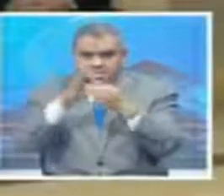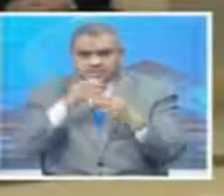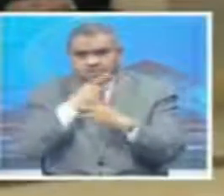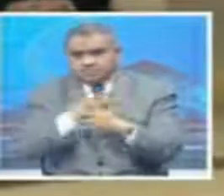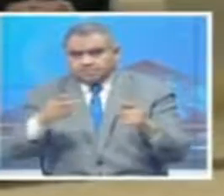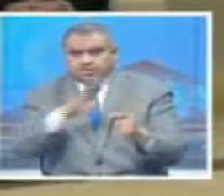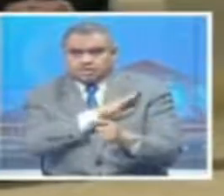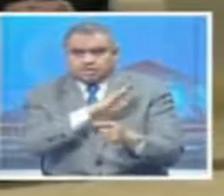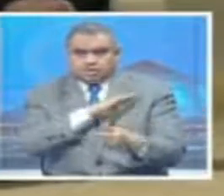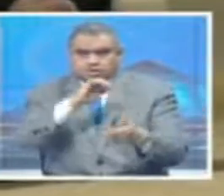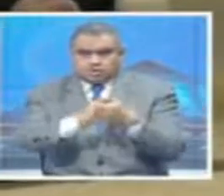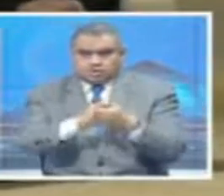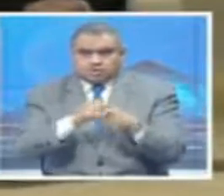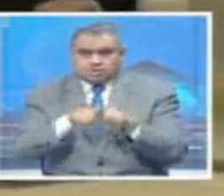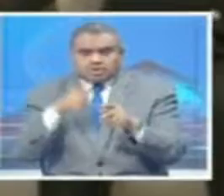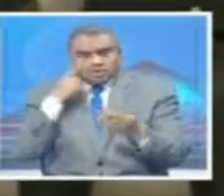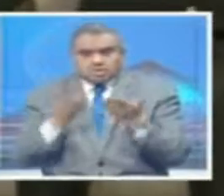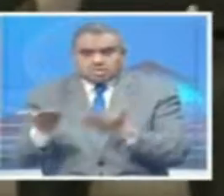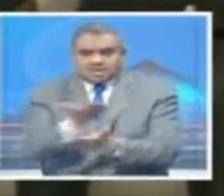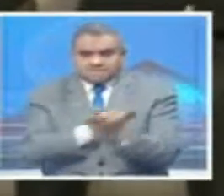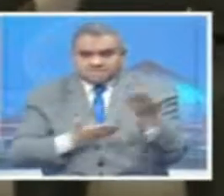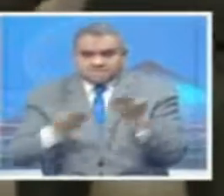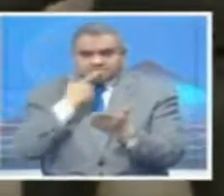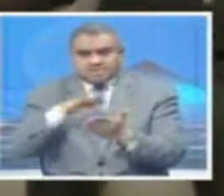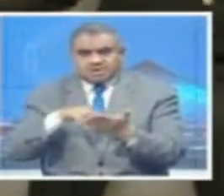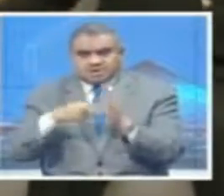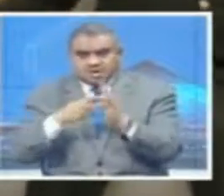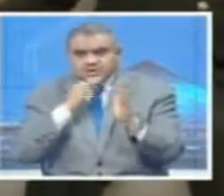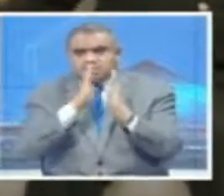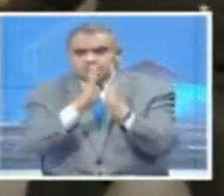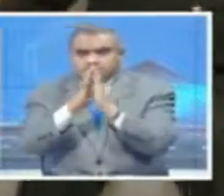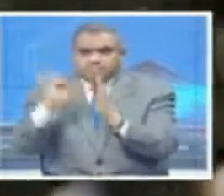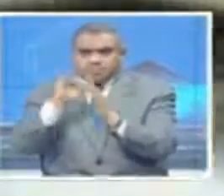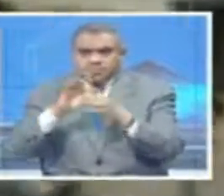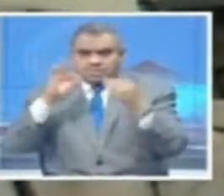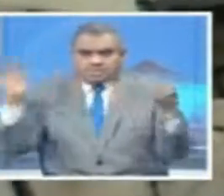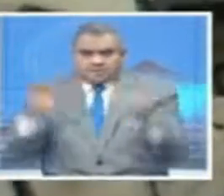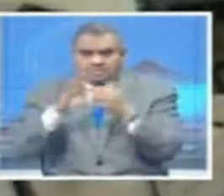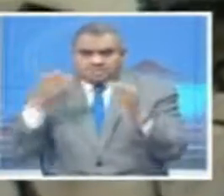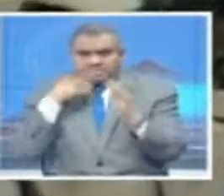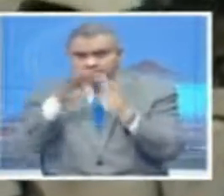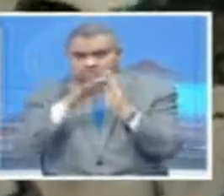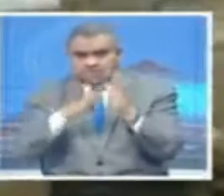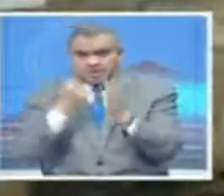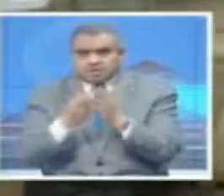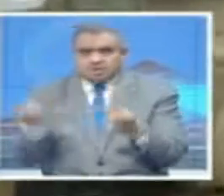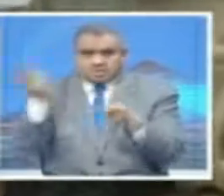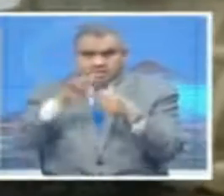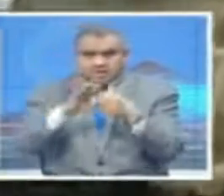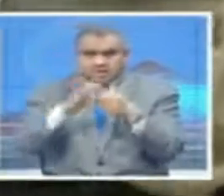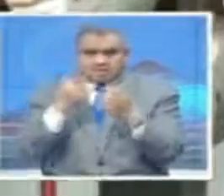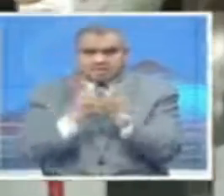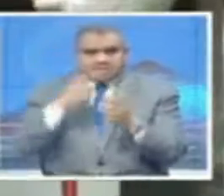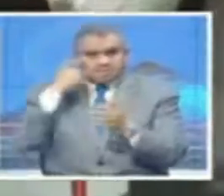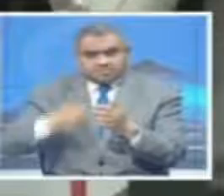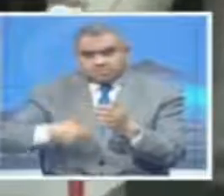المجالات العسكرية وتبادل وجهات النظر حول القضايا ذات الاهتمام المشترك. وفي سياق متصل لبحث أحدث